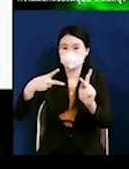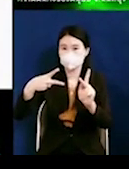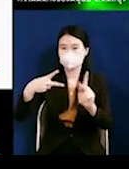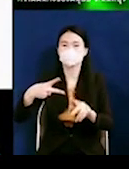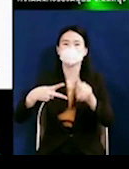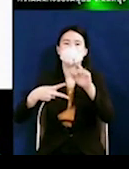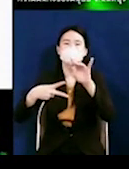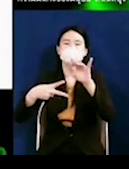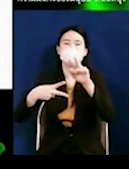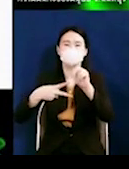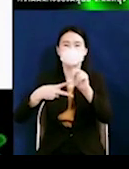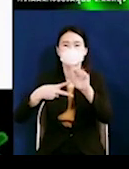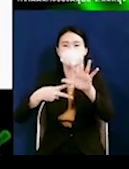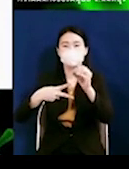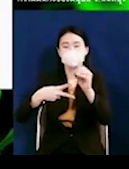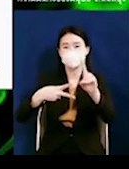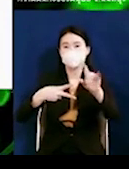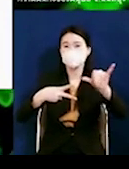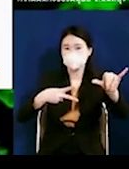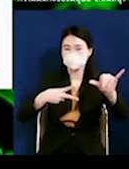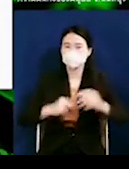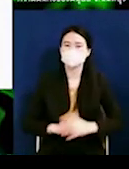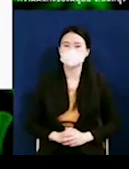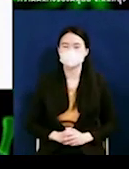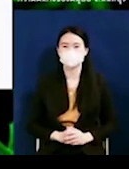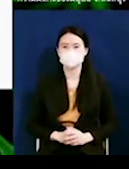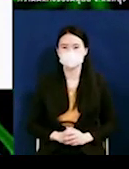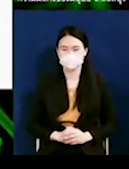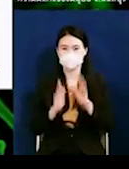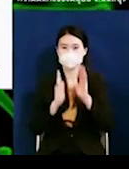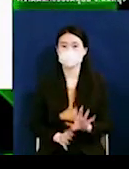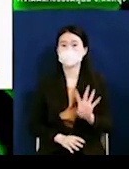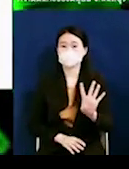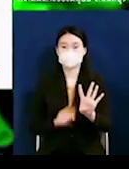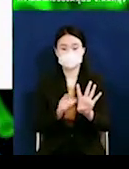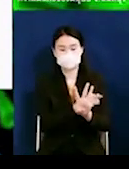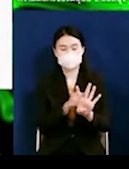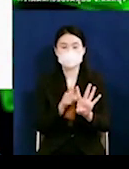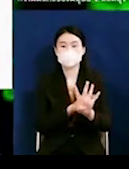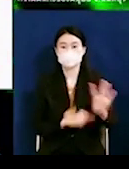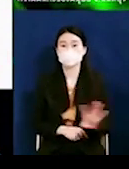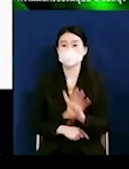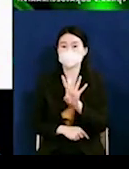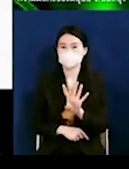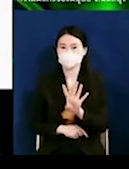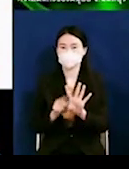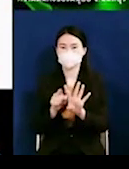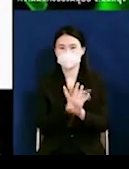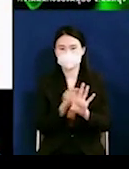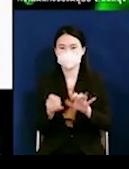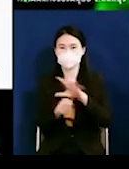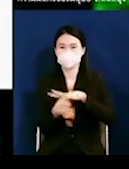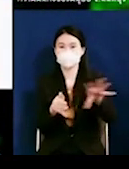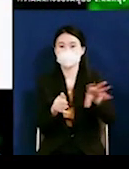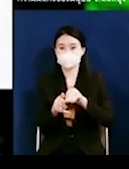N50501Y นะครับเพราะฉะนั้น4ลายนะครับที่เราตรวจในเบื้องต้นว่าเป็นโอไมครอนเนี่ย